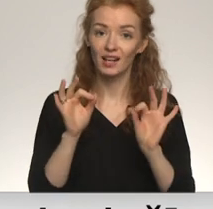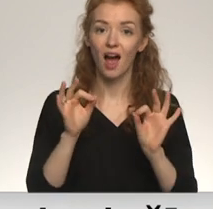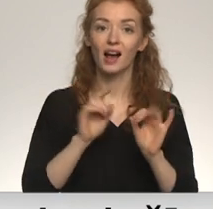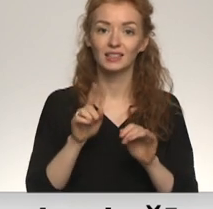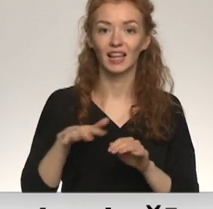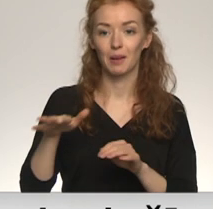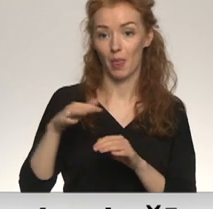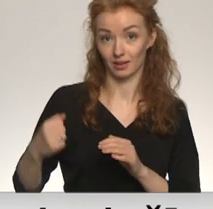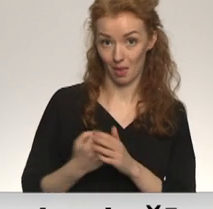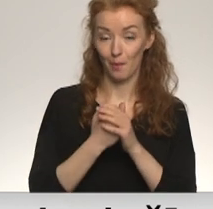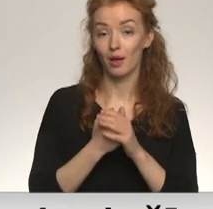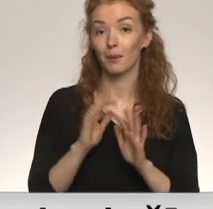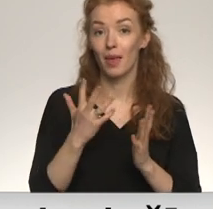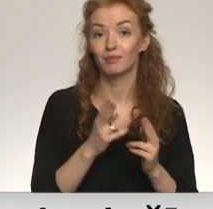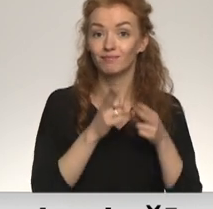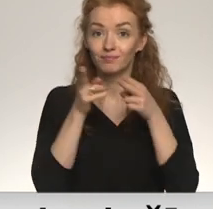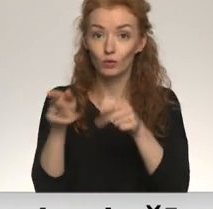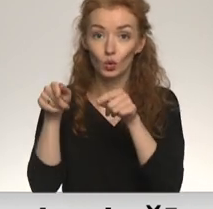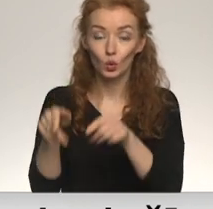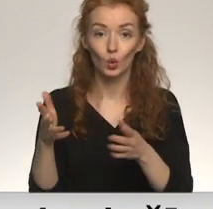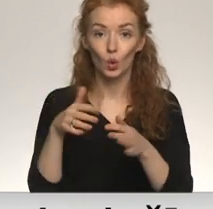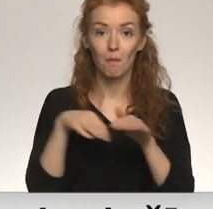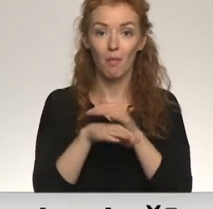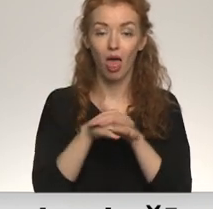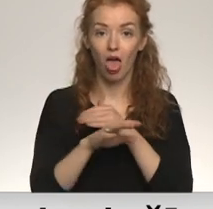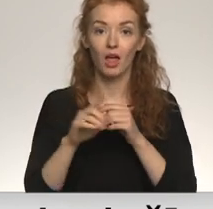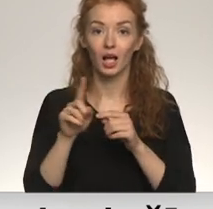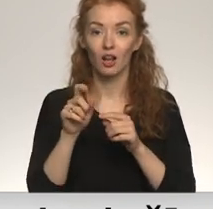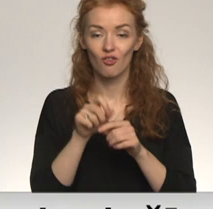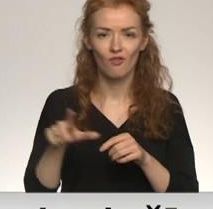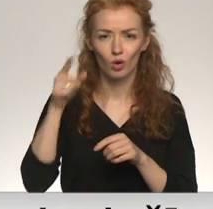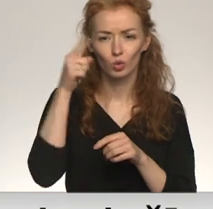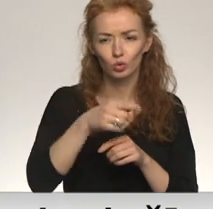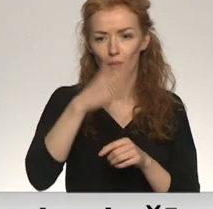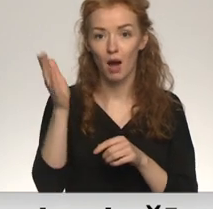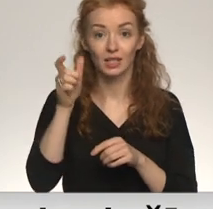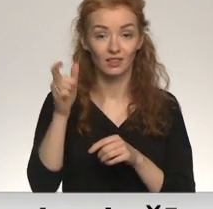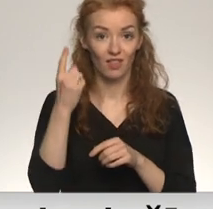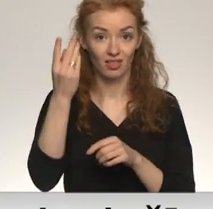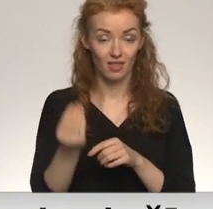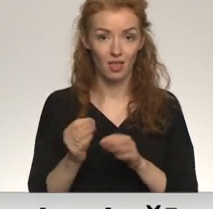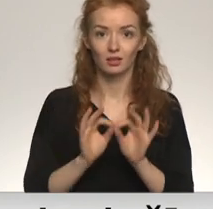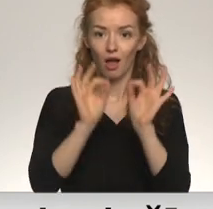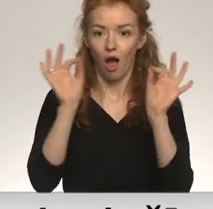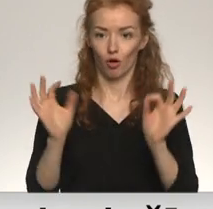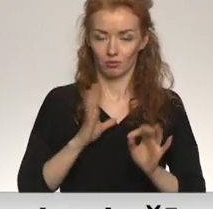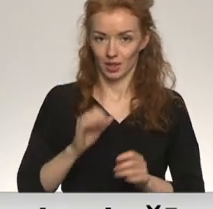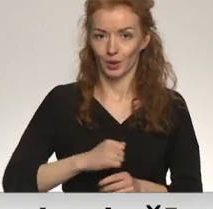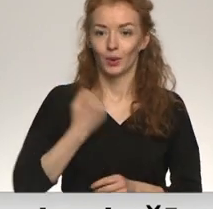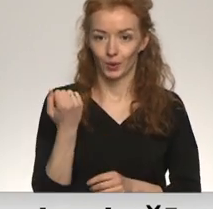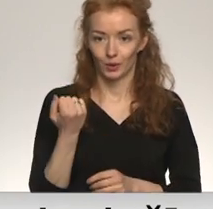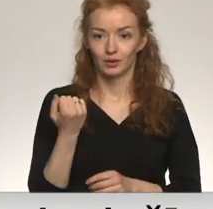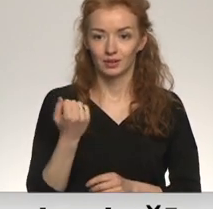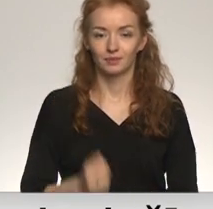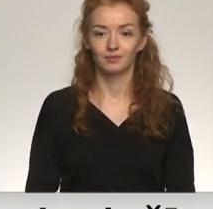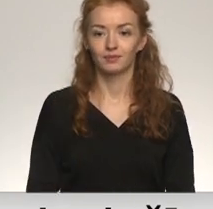ģimenes atbalsts, bet ierodoties tur, kur bēgļu plūsma no Ukrainas ir vairāki tūkstoši cilvēku dienā, sākums nav bijis viegls.